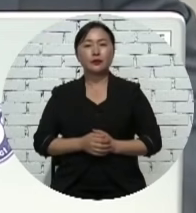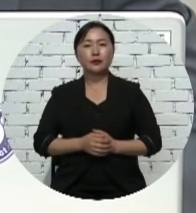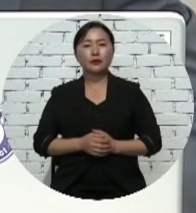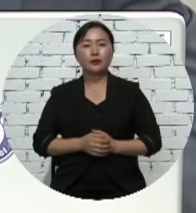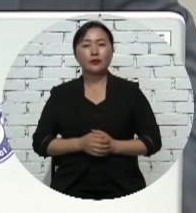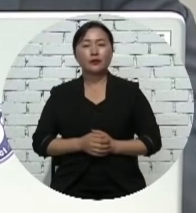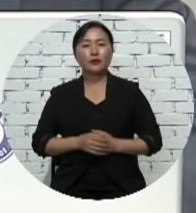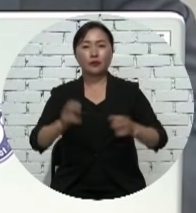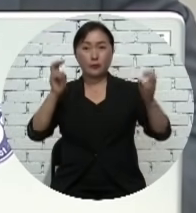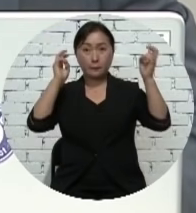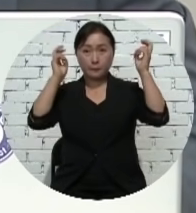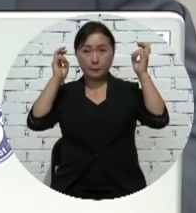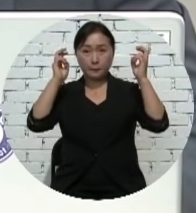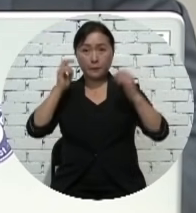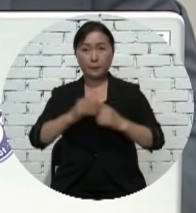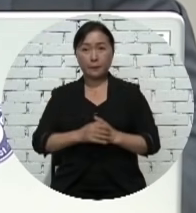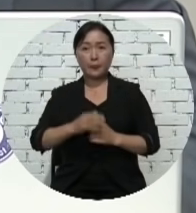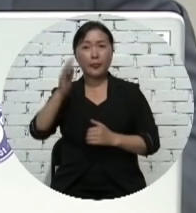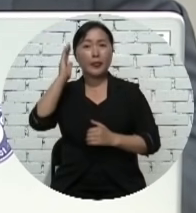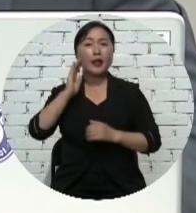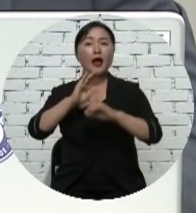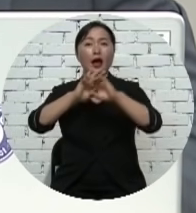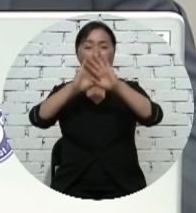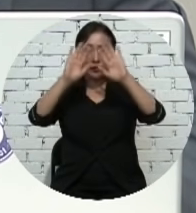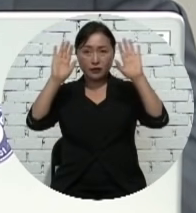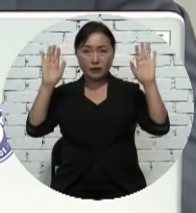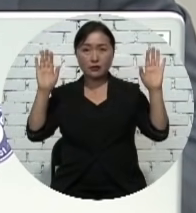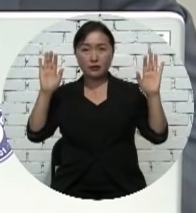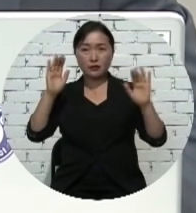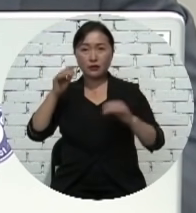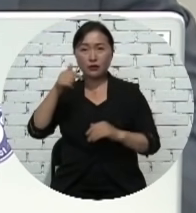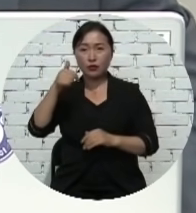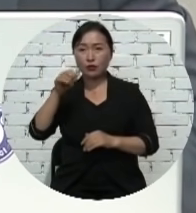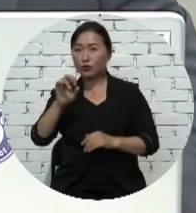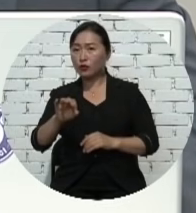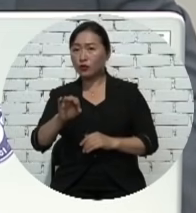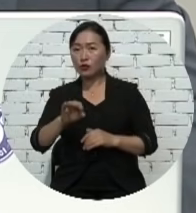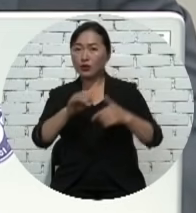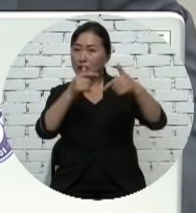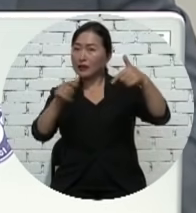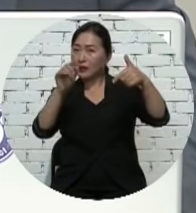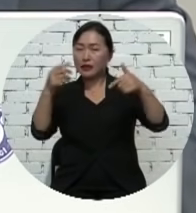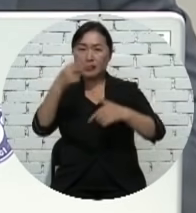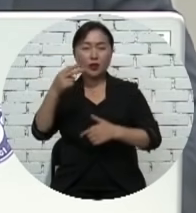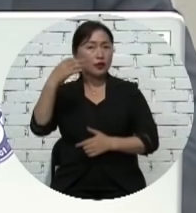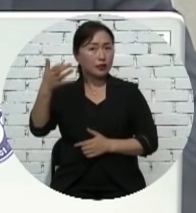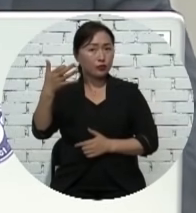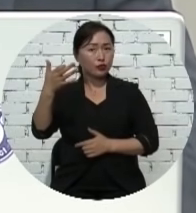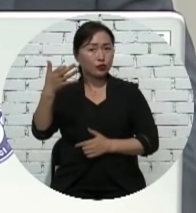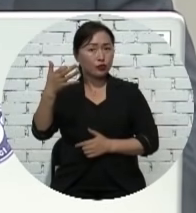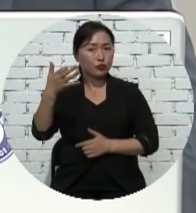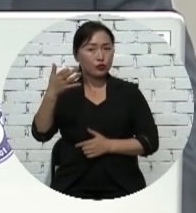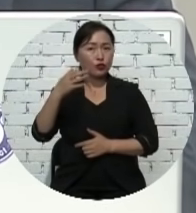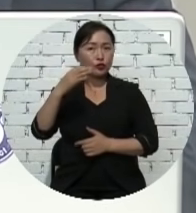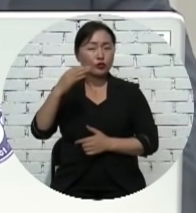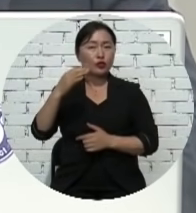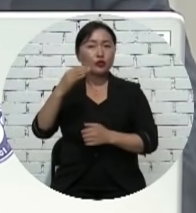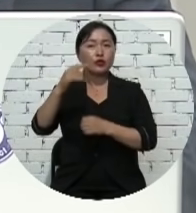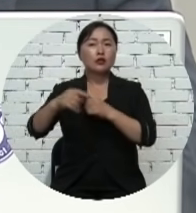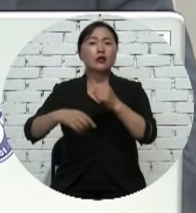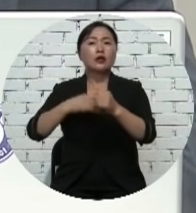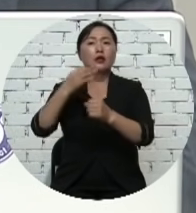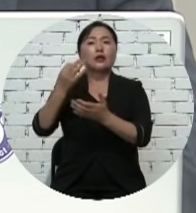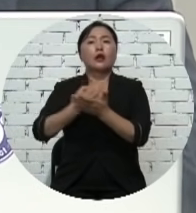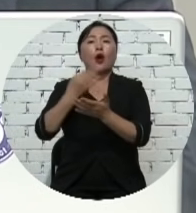주식회사 초종교 하늘궁에서 관리하는 데가 하늘궁이에요. 거기가 2019년에 매출액이 38억 원이고 영업이익이 37억